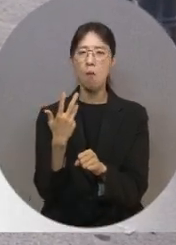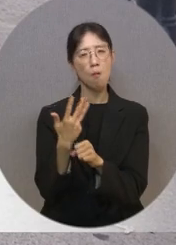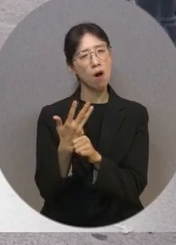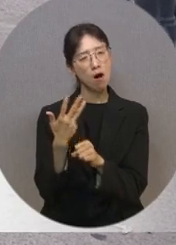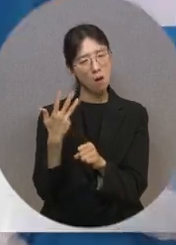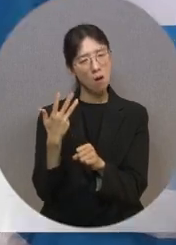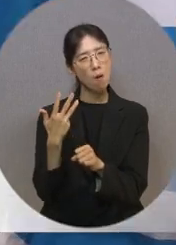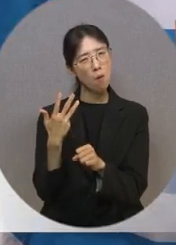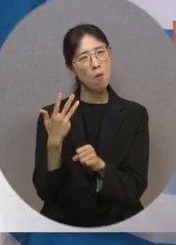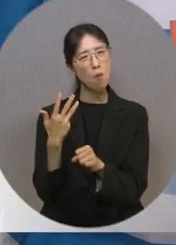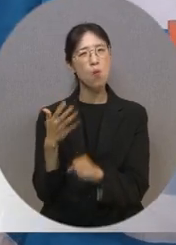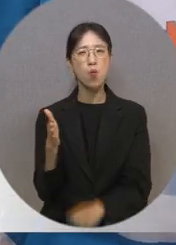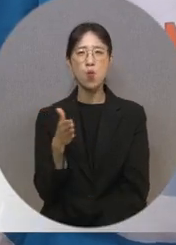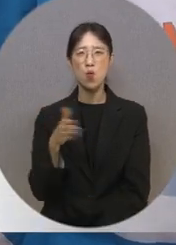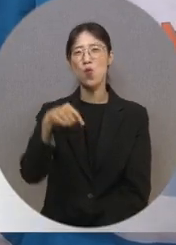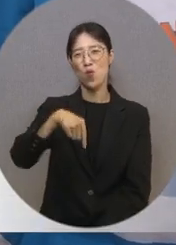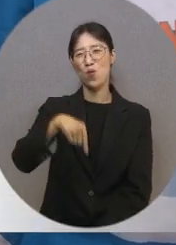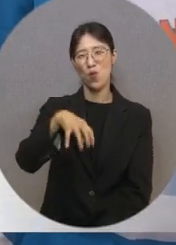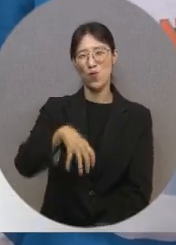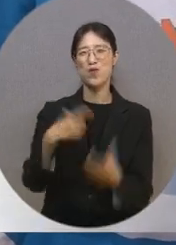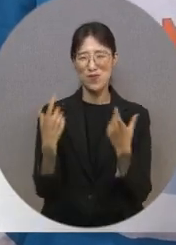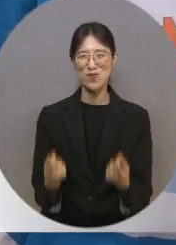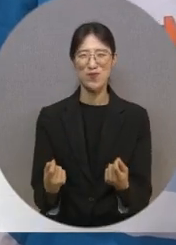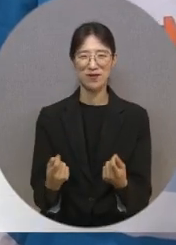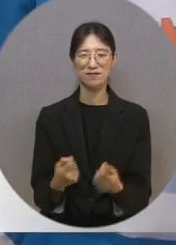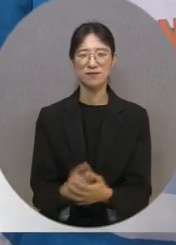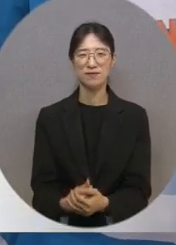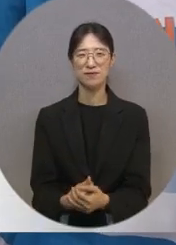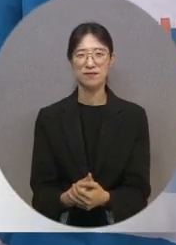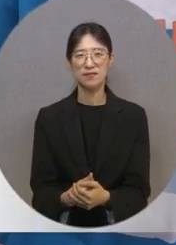7, 8년 전? 그것도 여기.